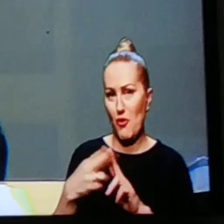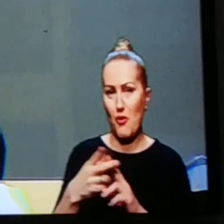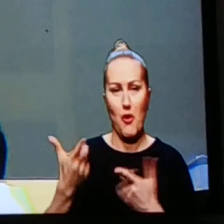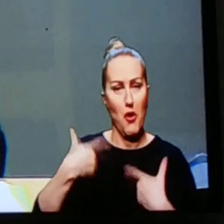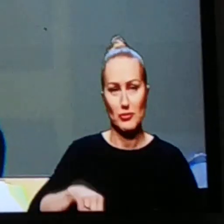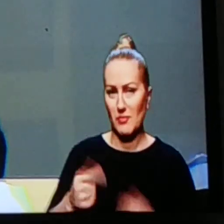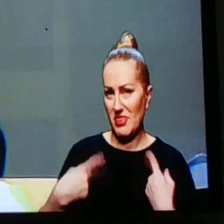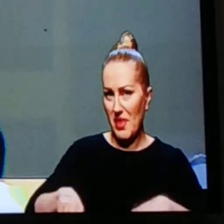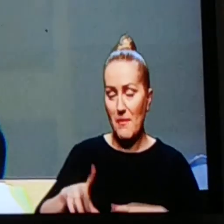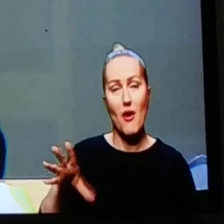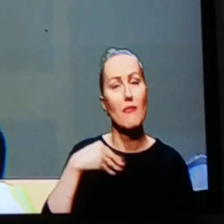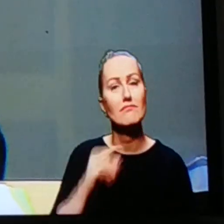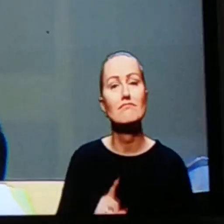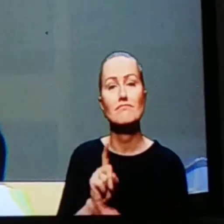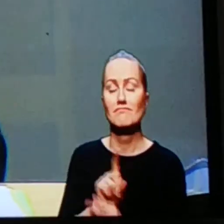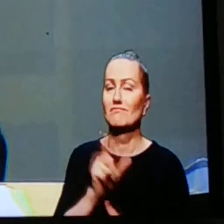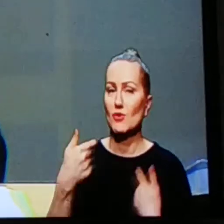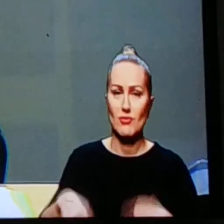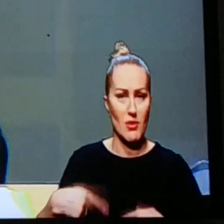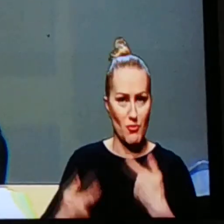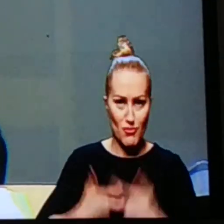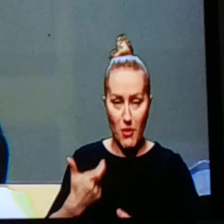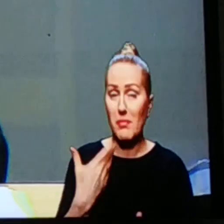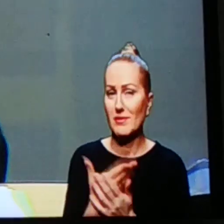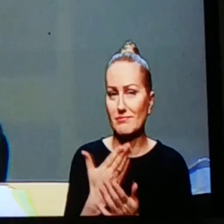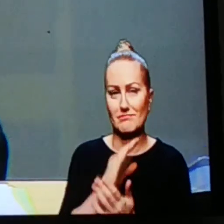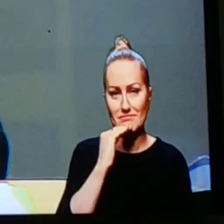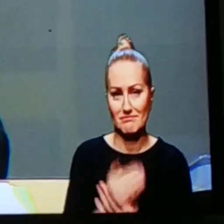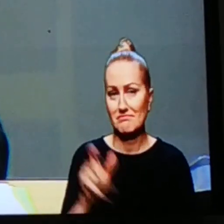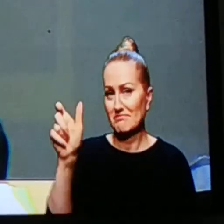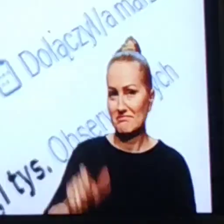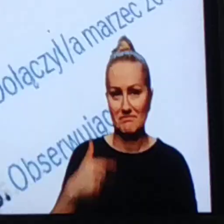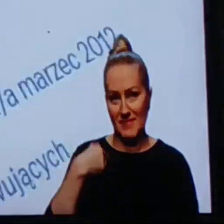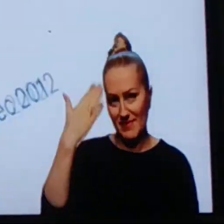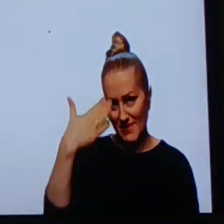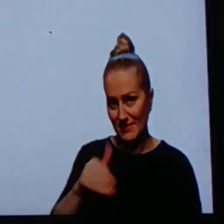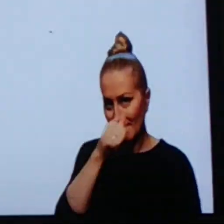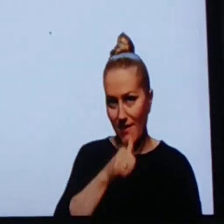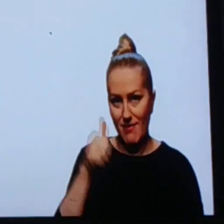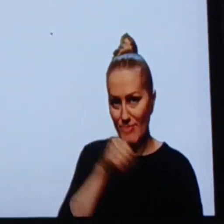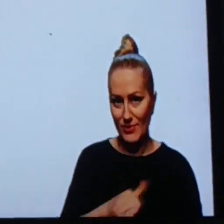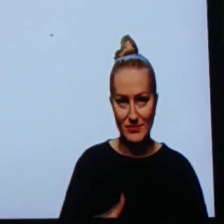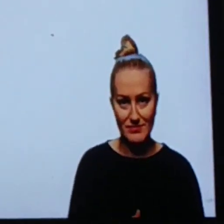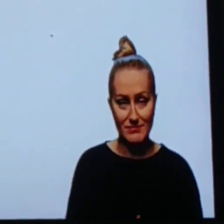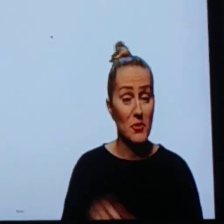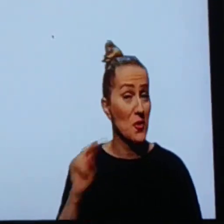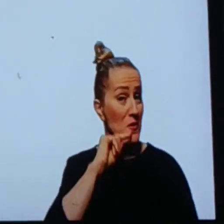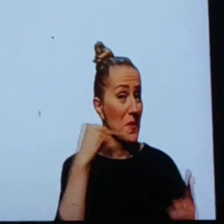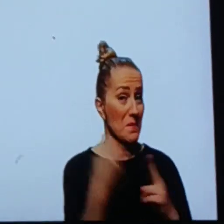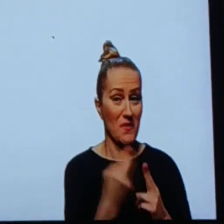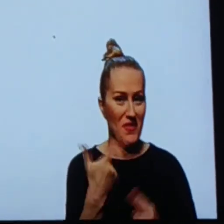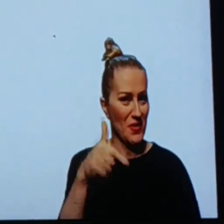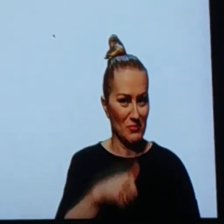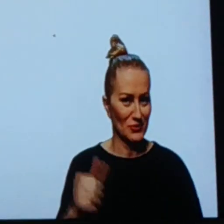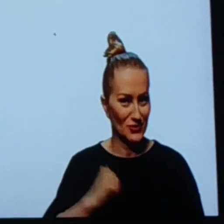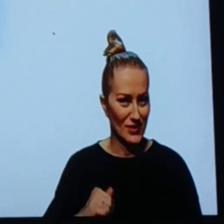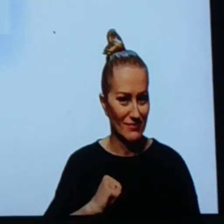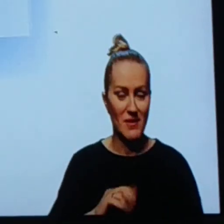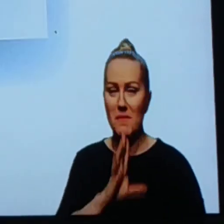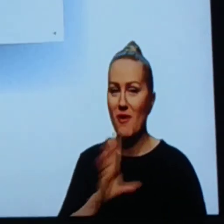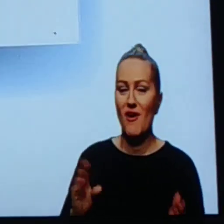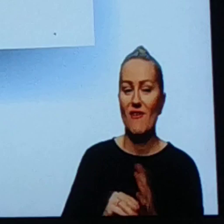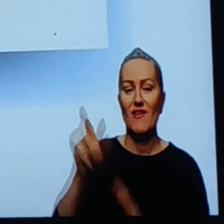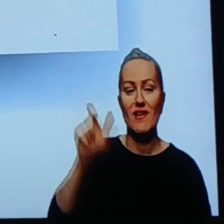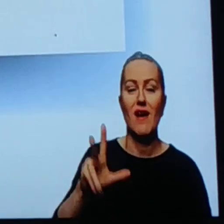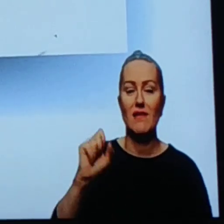nigdy nie uczestniczyłem w żadnych spotkaniach. Jest to dla mnie postać anonimowa. Na odpowiedź nie trzeba było długo czekać. Po raz kolejny